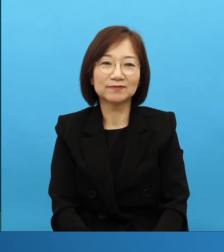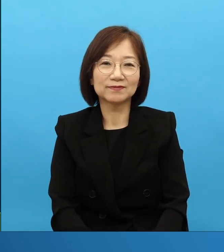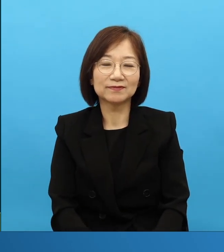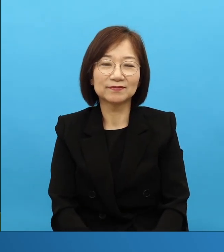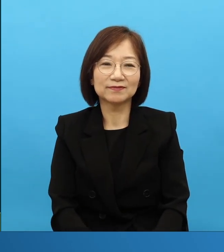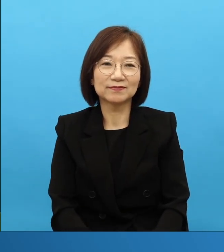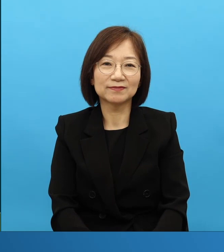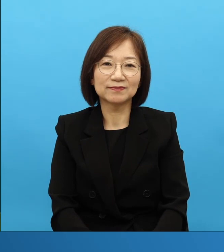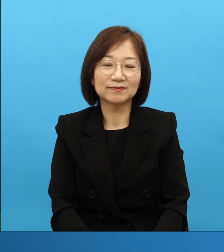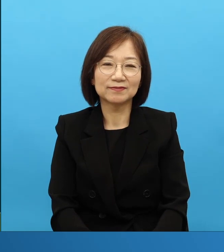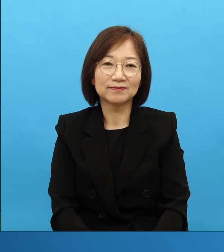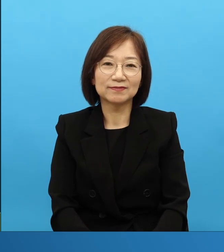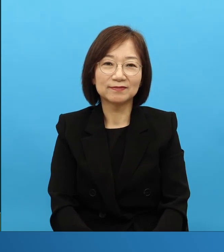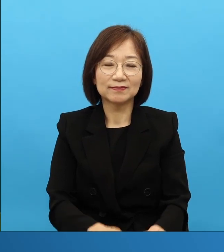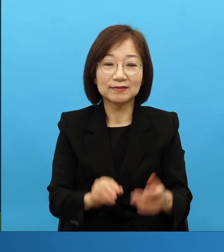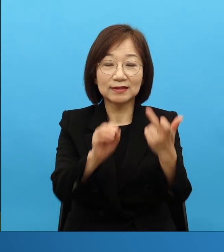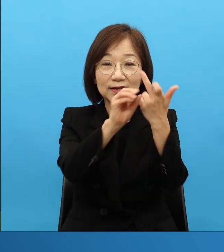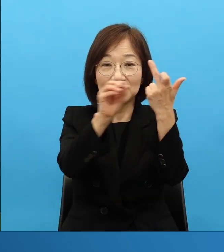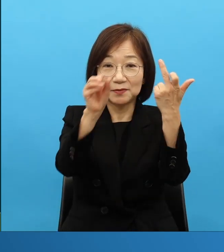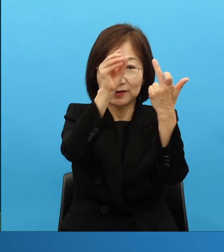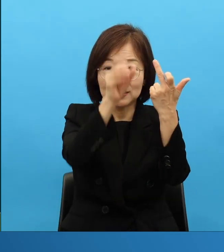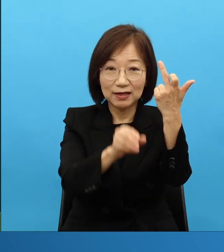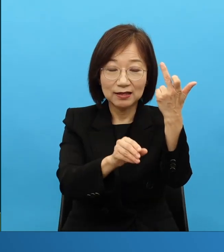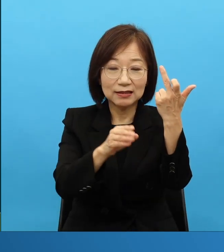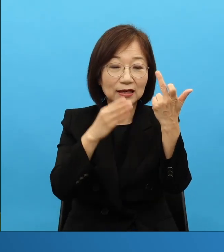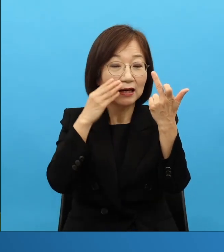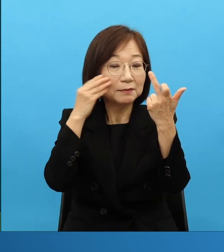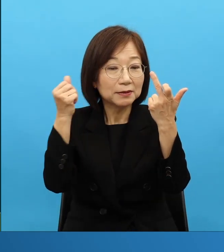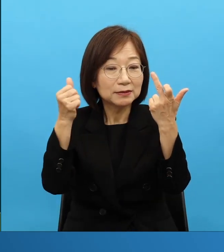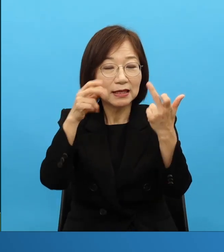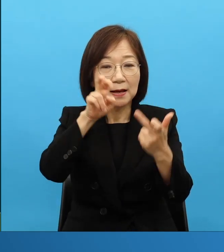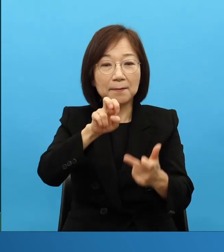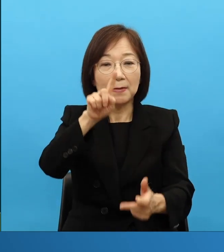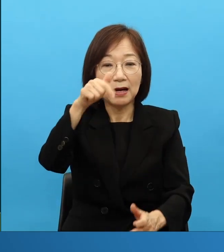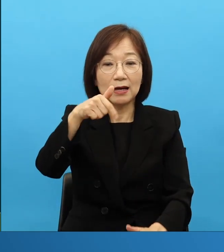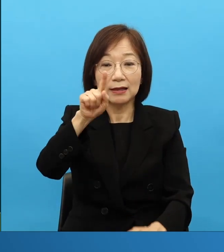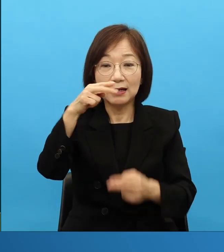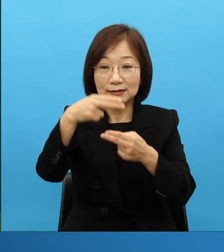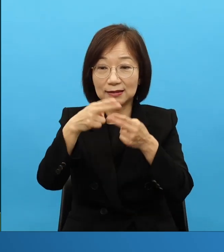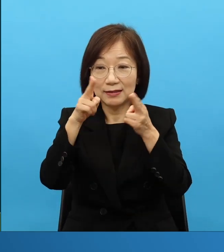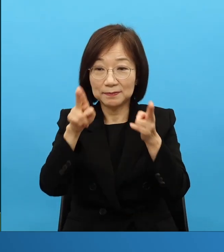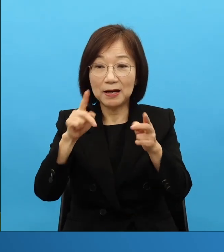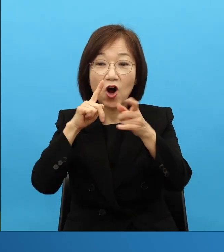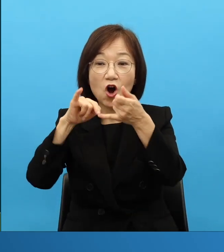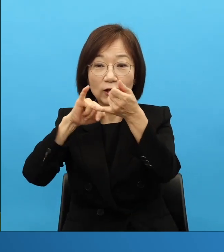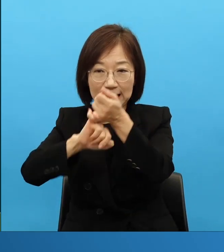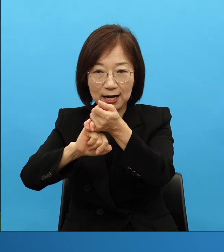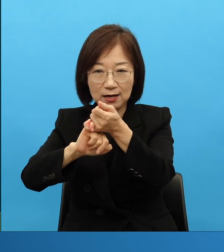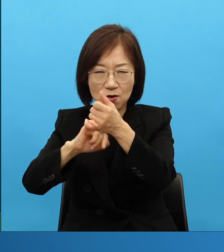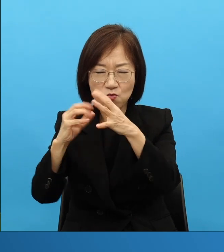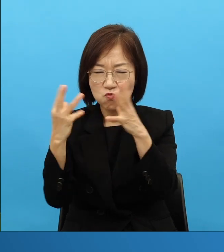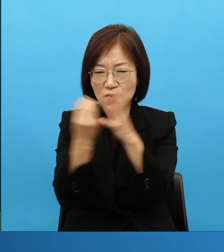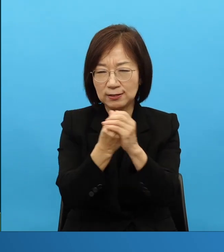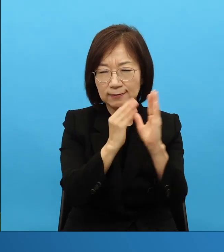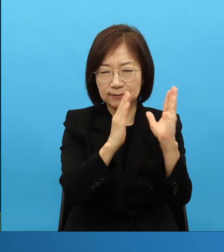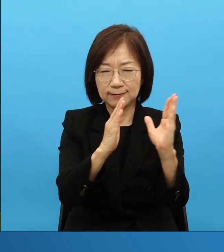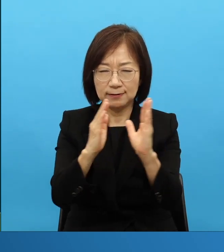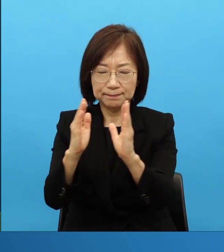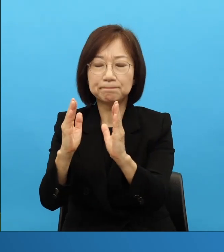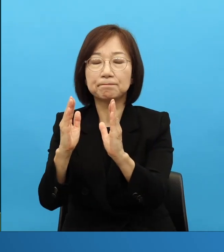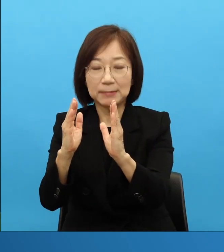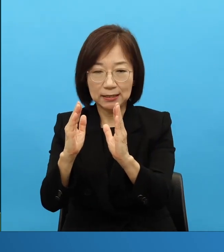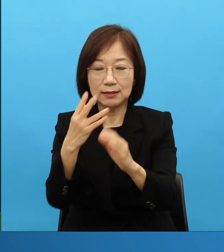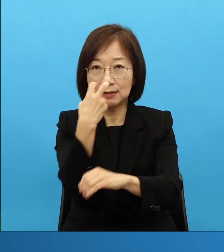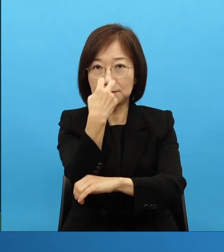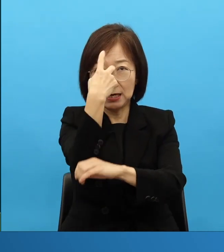쉽게 말하면 갈보리산, 감람산, 마가다람 언약이 뭐냐? 바울은 세팅을 딱 해 망대를 세운 거예요. Simply said, Calvary, Mount of Olives, Mark's upper room.